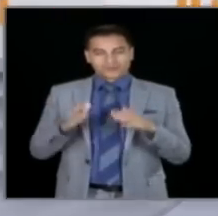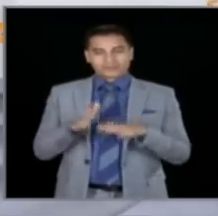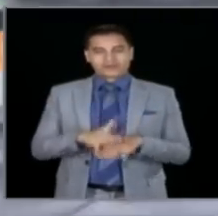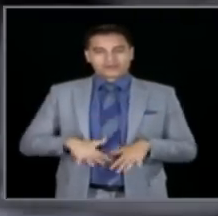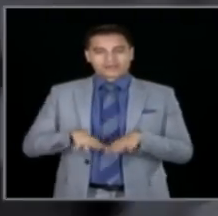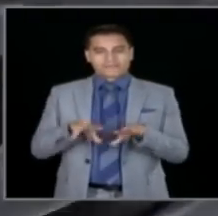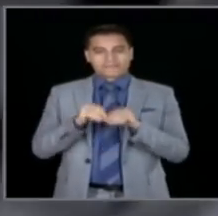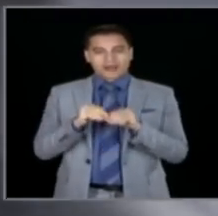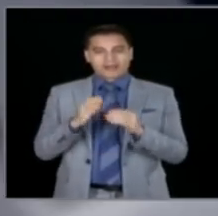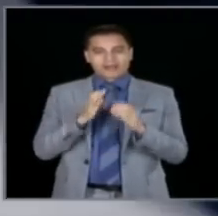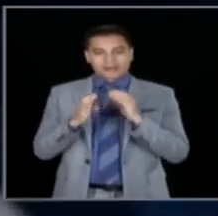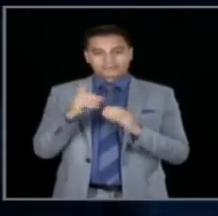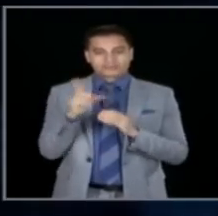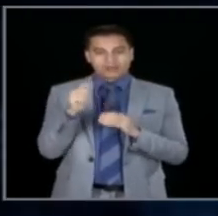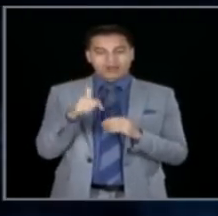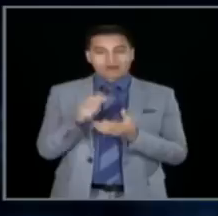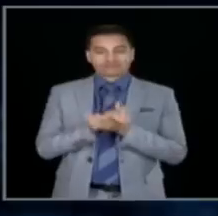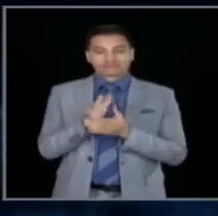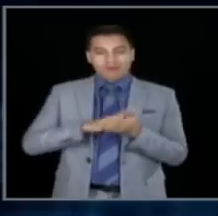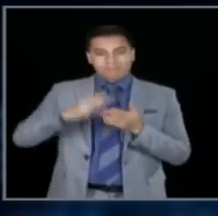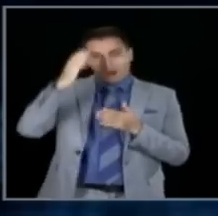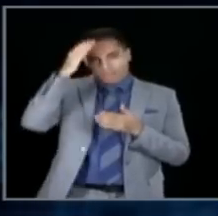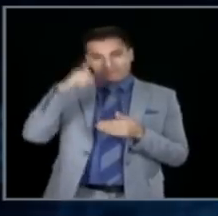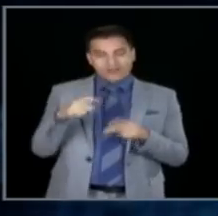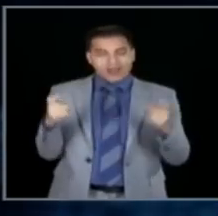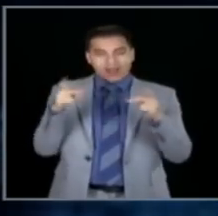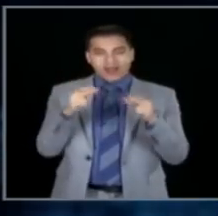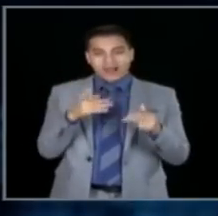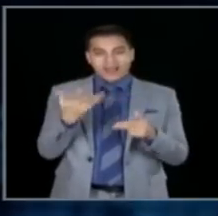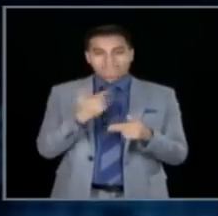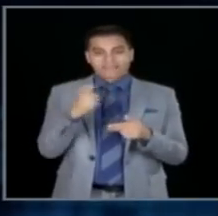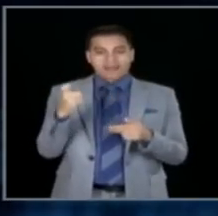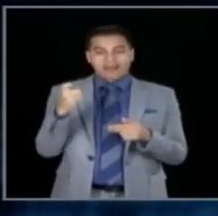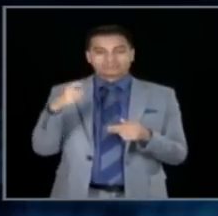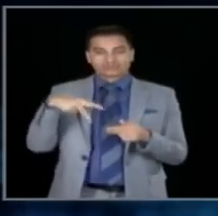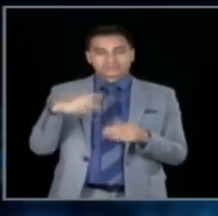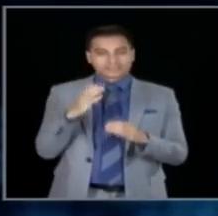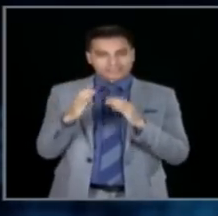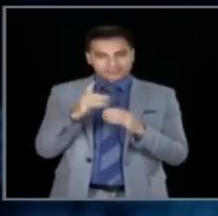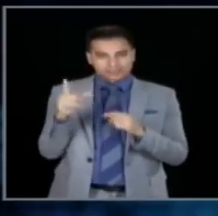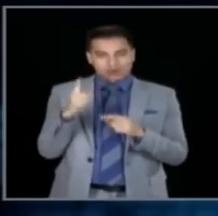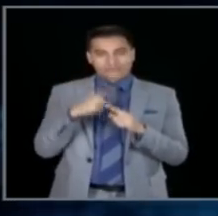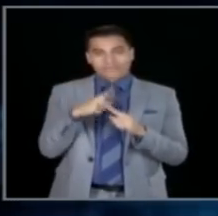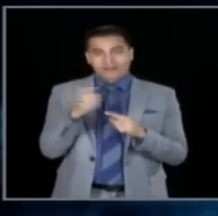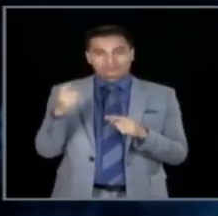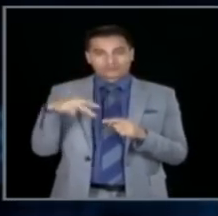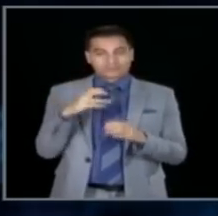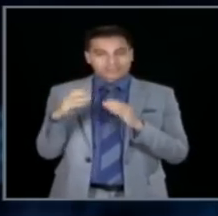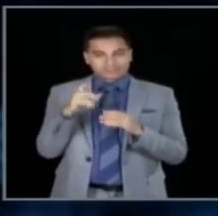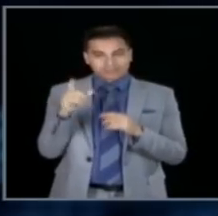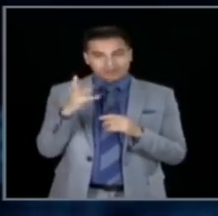وبكده يبقى إجمالي النقط اللي حصل عليها أصحابنا العباقرة في حلقة النهاردة 185 نقطة، وكل نقطة